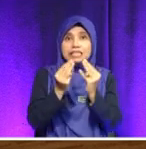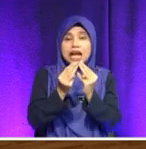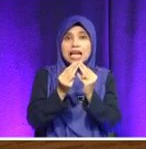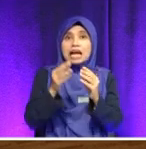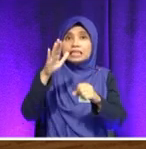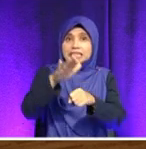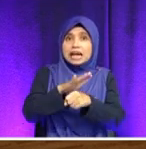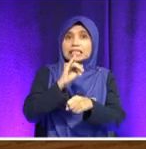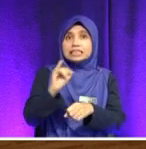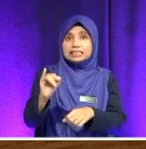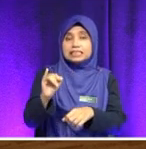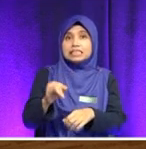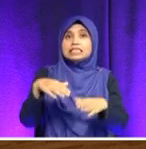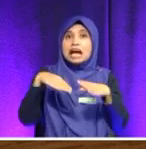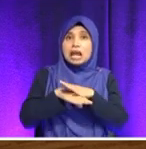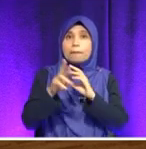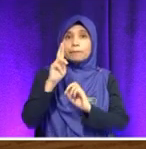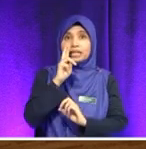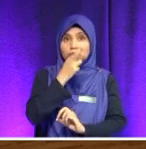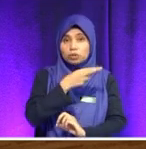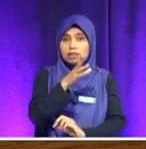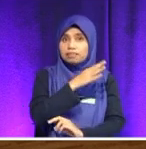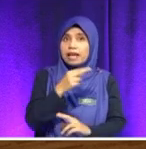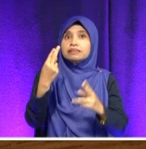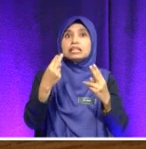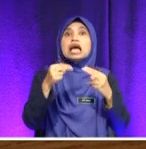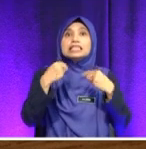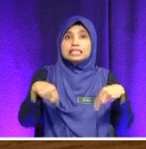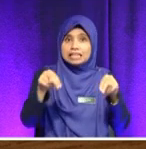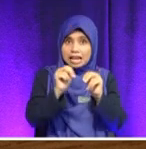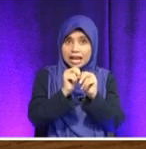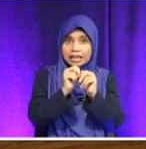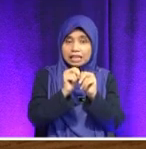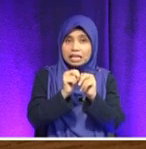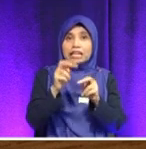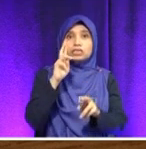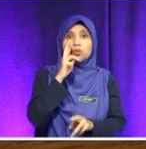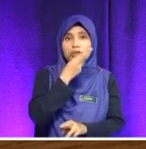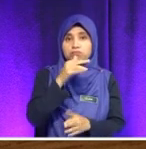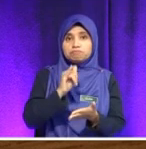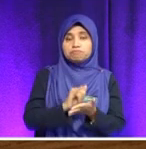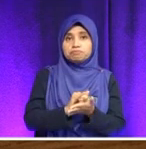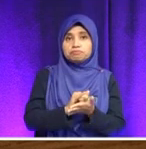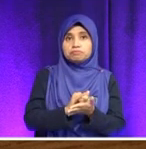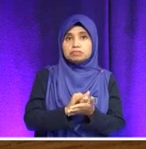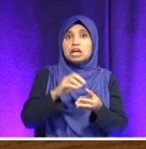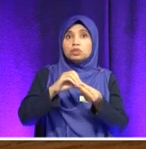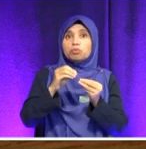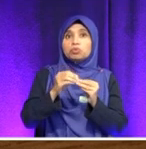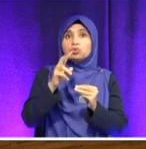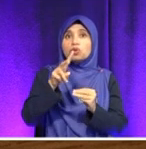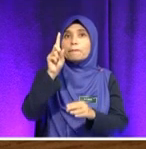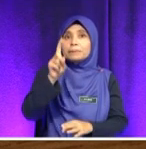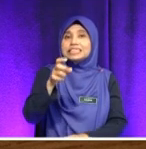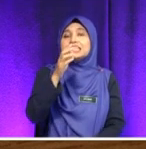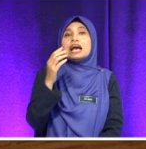diatasi dalam sesebuah restoran dan menilai prestasi staf tersebut. Okey, yang kedua kita ada captain ataupun